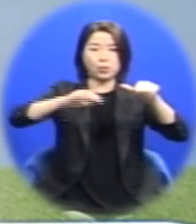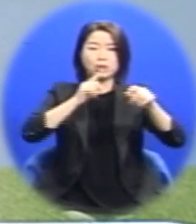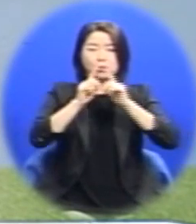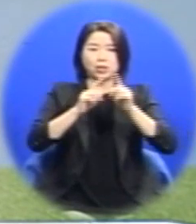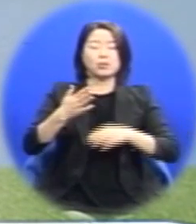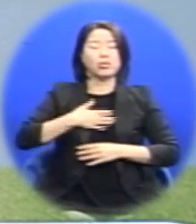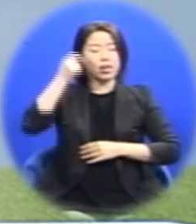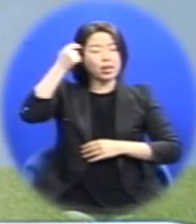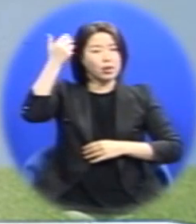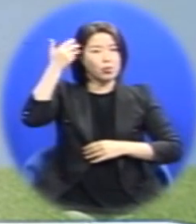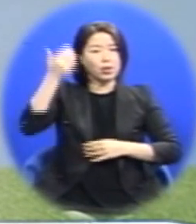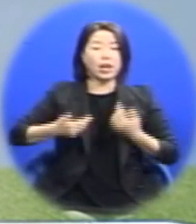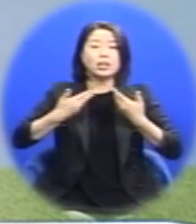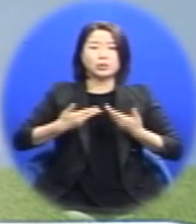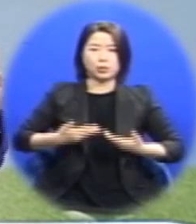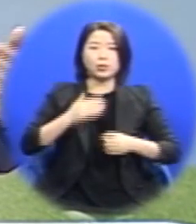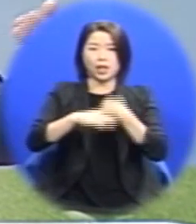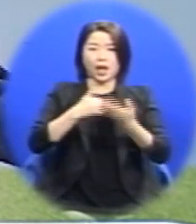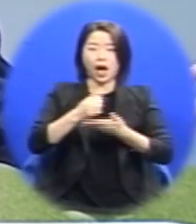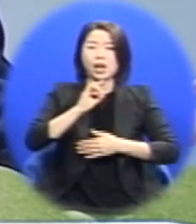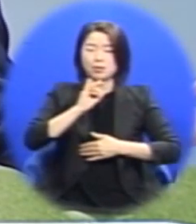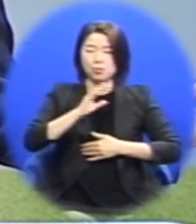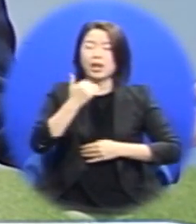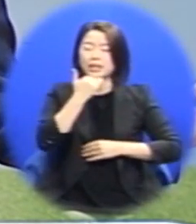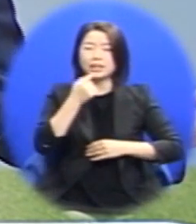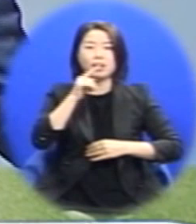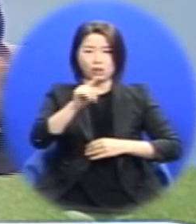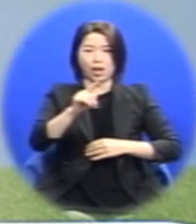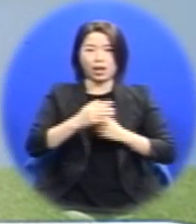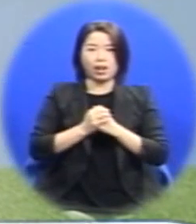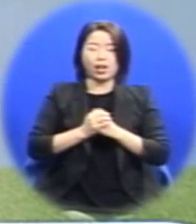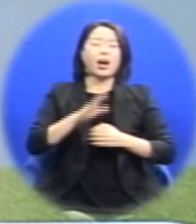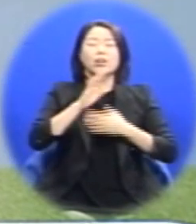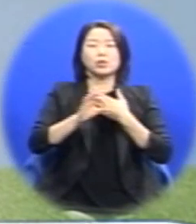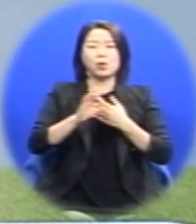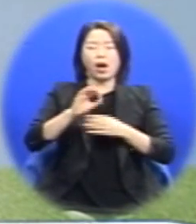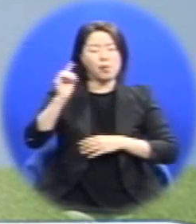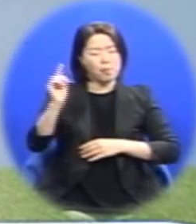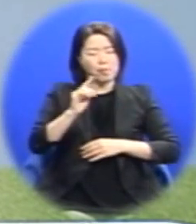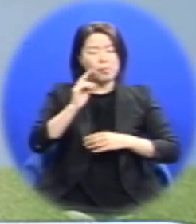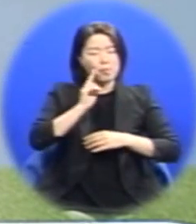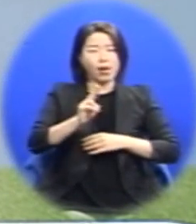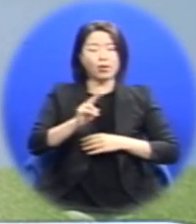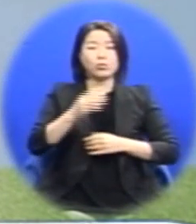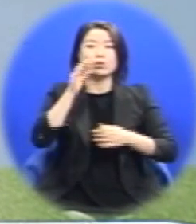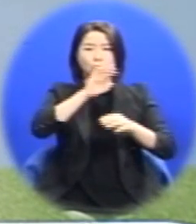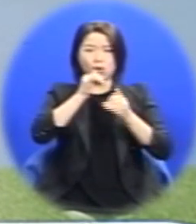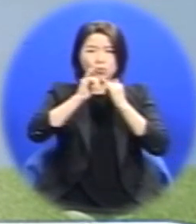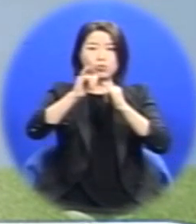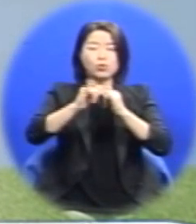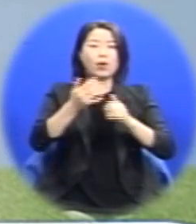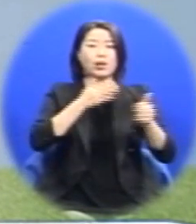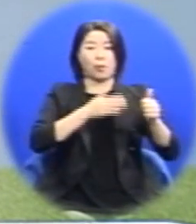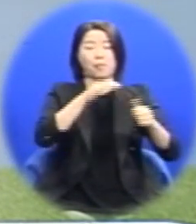내 영혼아 잠잠히 하나님만 기다리라. 그러면 아주 훌륭한 권면이에요. 자기에게